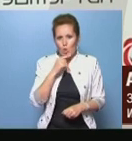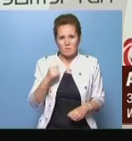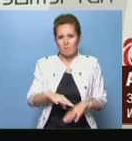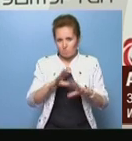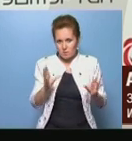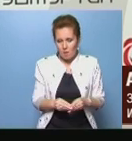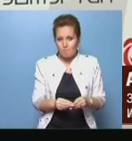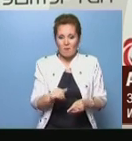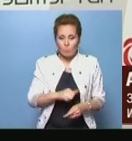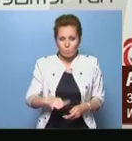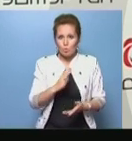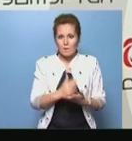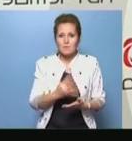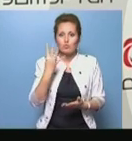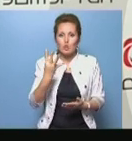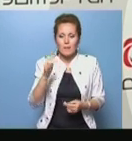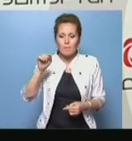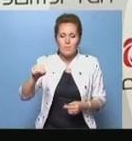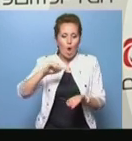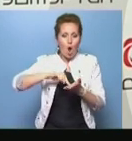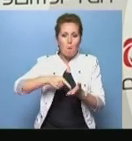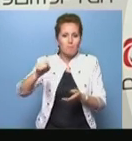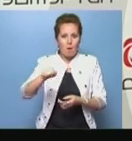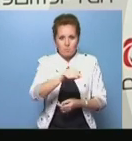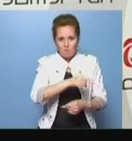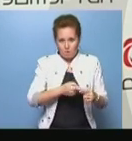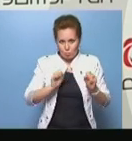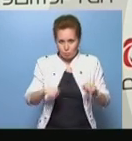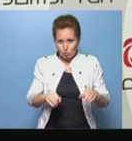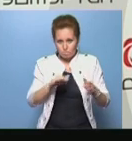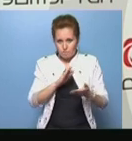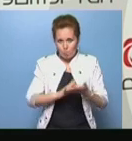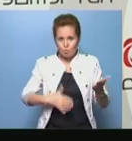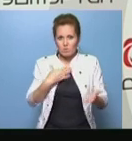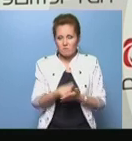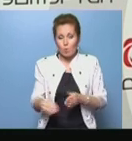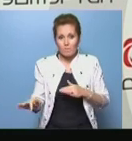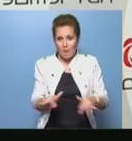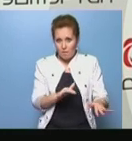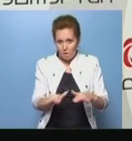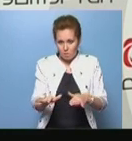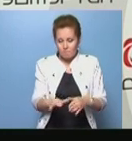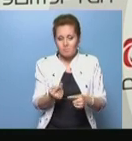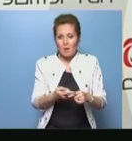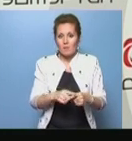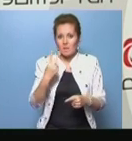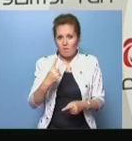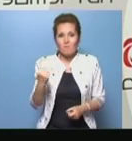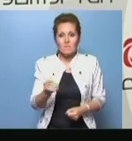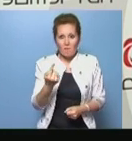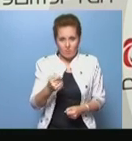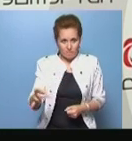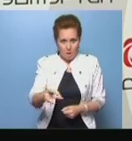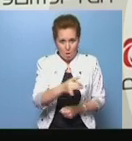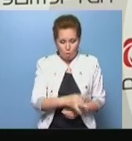у нас есть только 4 объекта, которые могут продолжить свою законную деятельность введения этих изменений законодательства. Это 2 в Завьяловском районе, 1